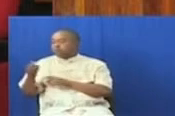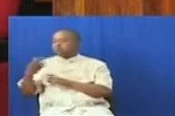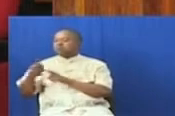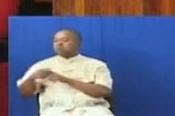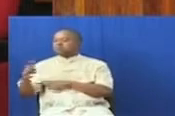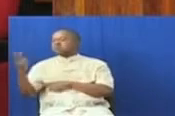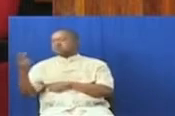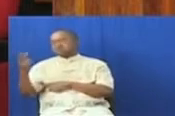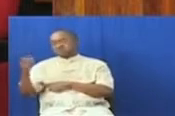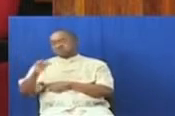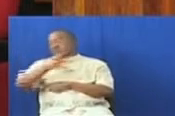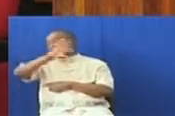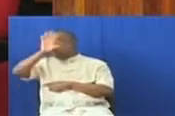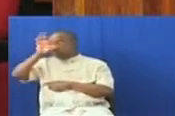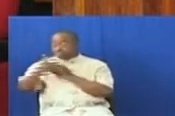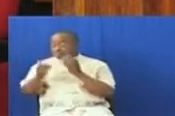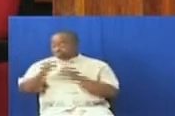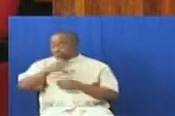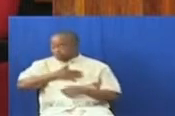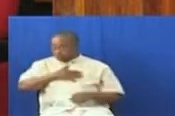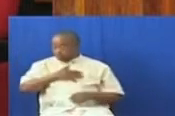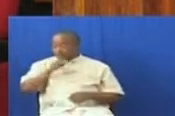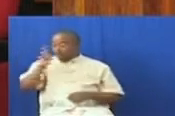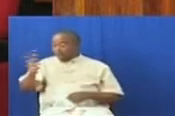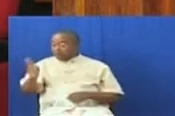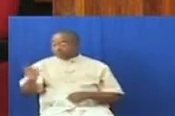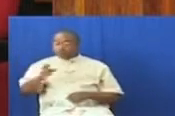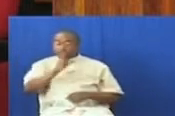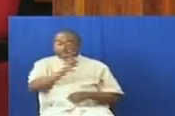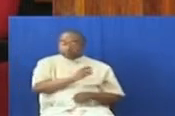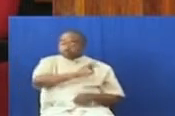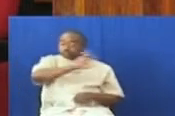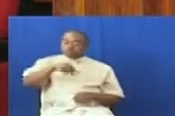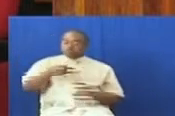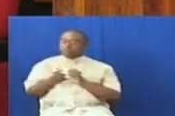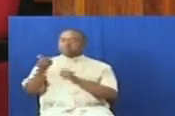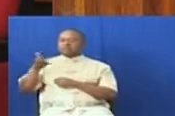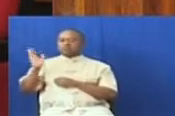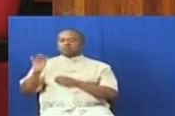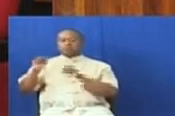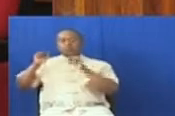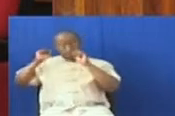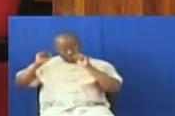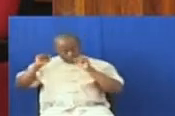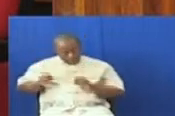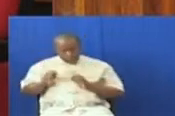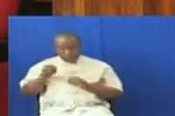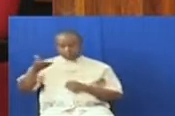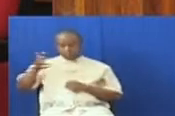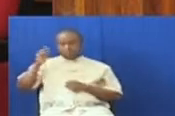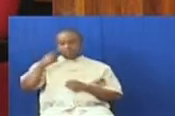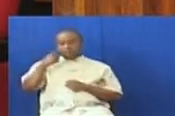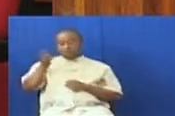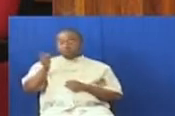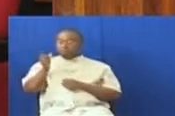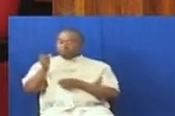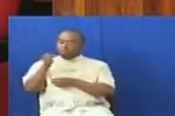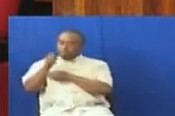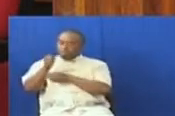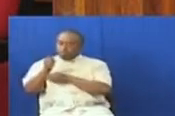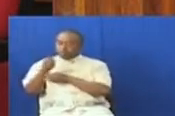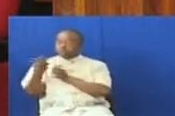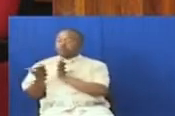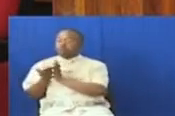Hii nchi ni yetu wote. Halmashauri zote ni mali ya serikali, basi waone angalau ile bajeti iliyotengwa katika